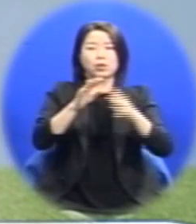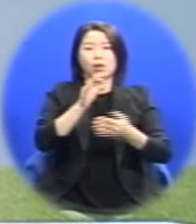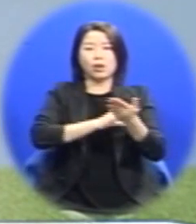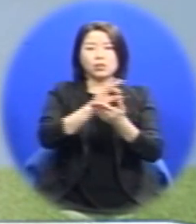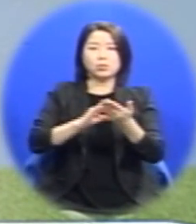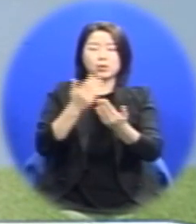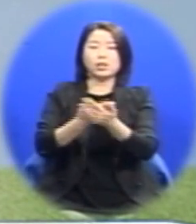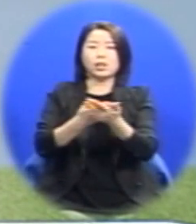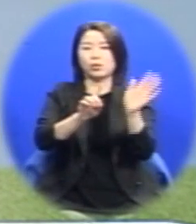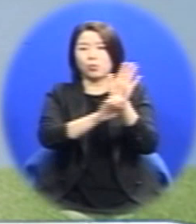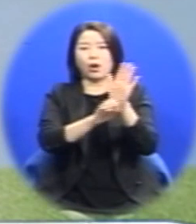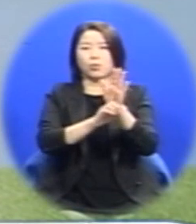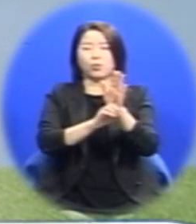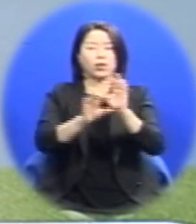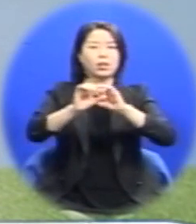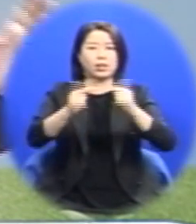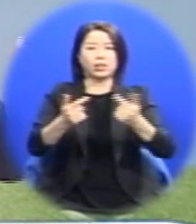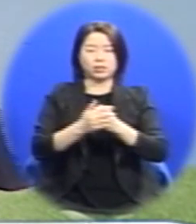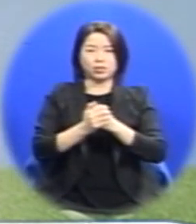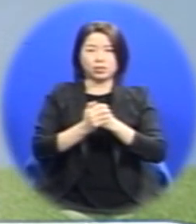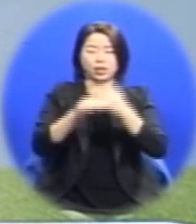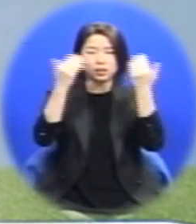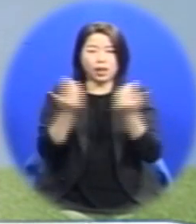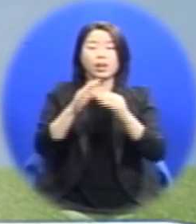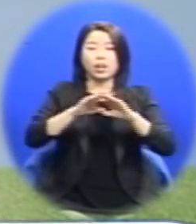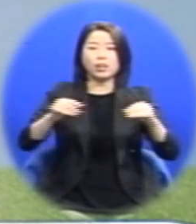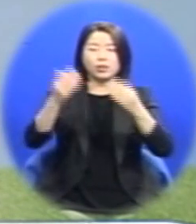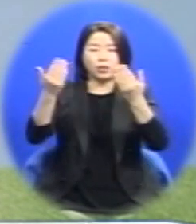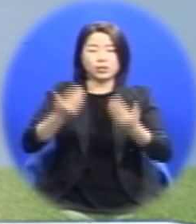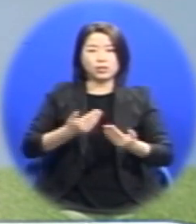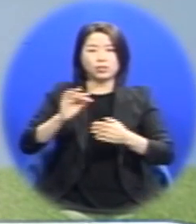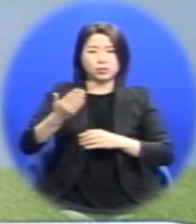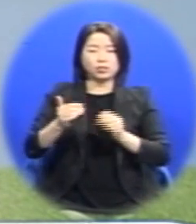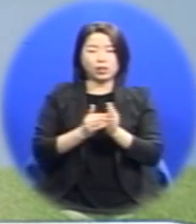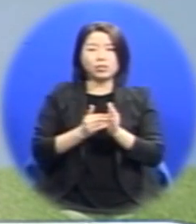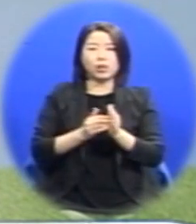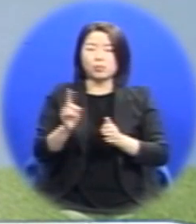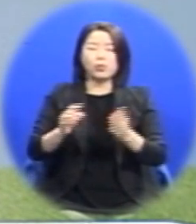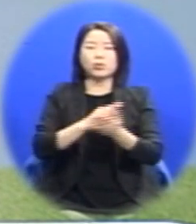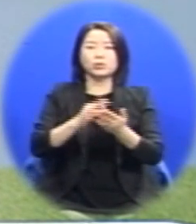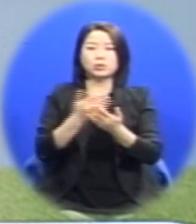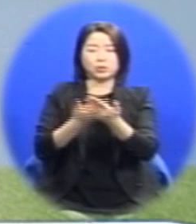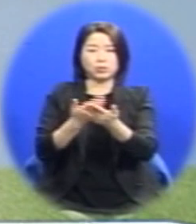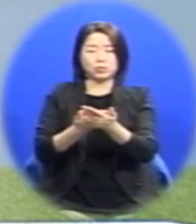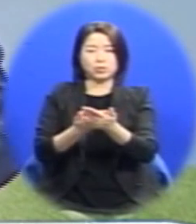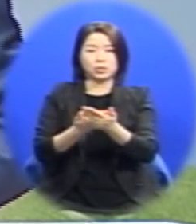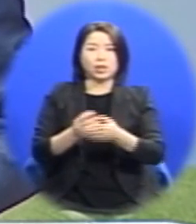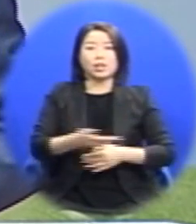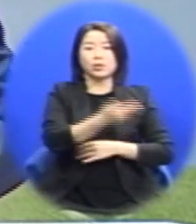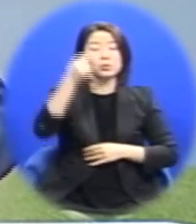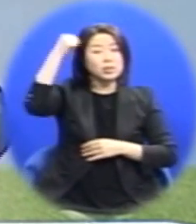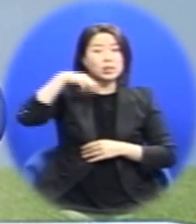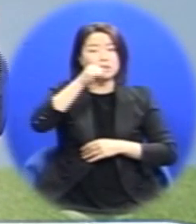안 하기 시작했어요. 다 해결됐는데 뭘 또 건축원금 해달라고. 아마 여러분들이 다